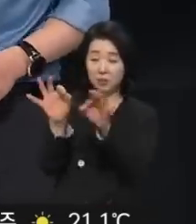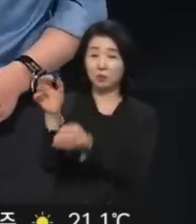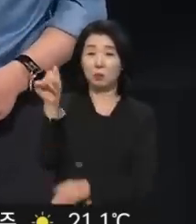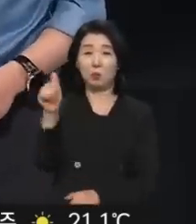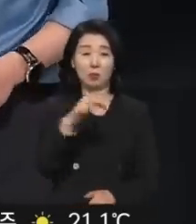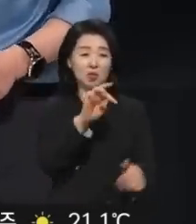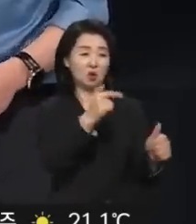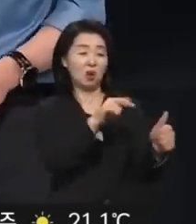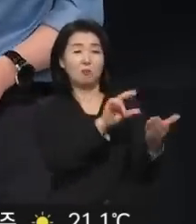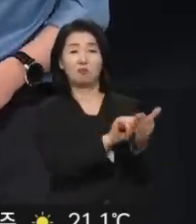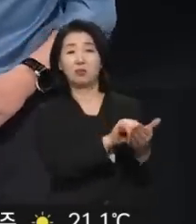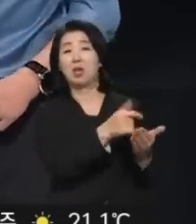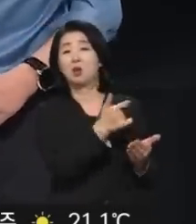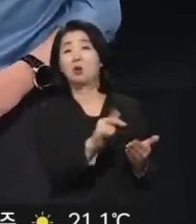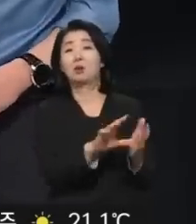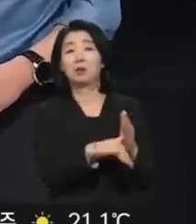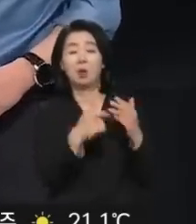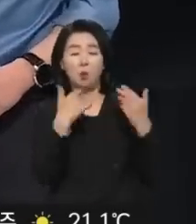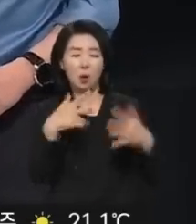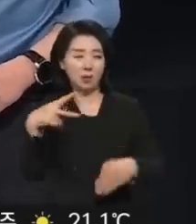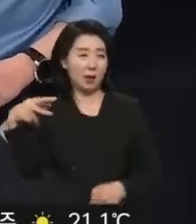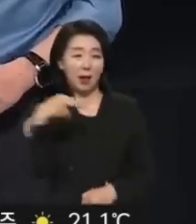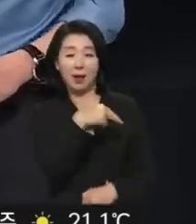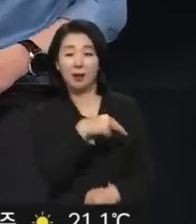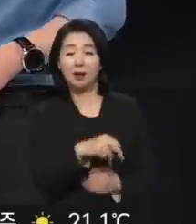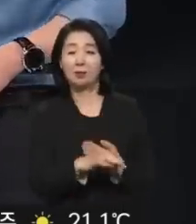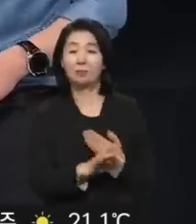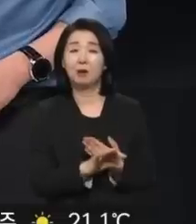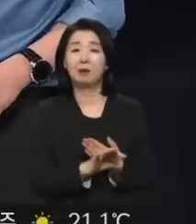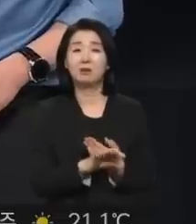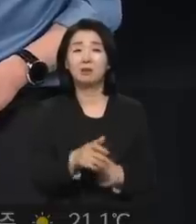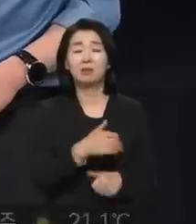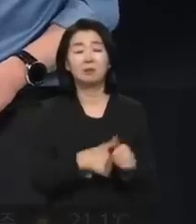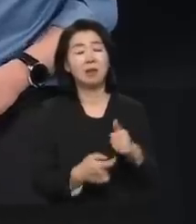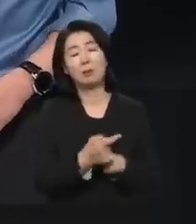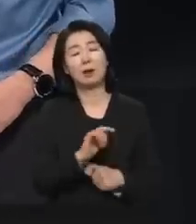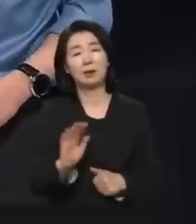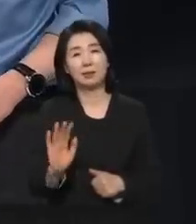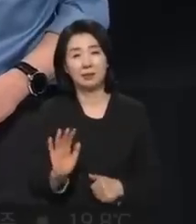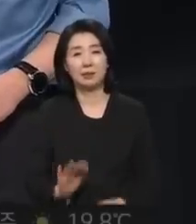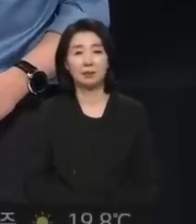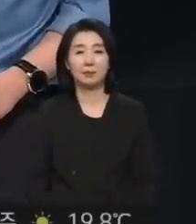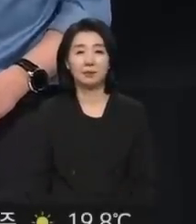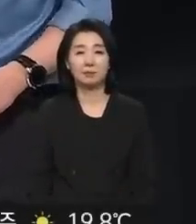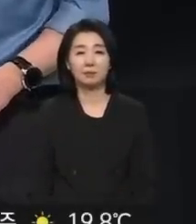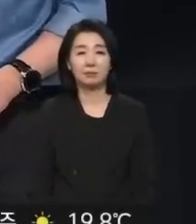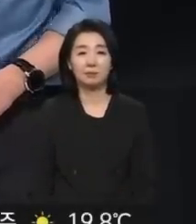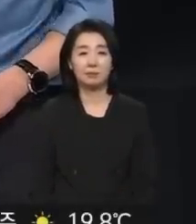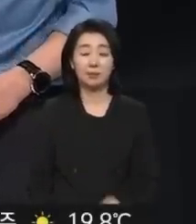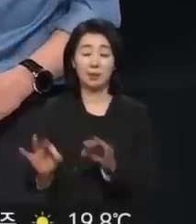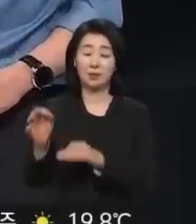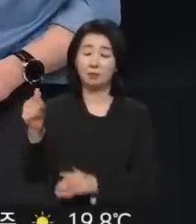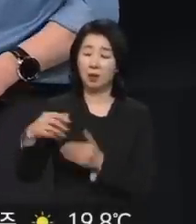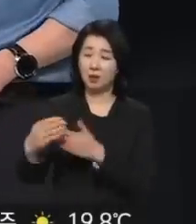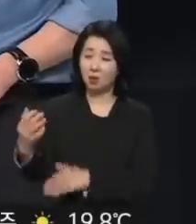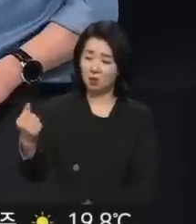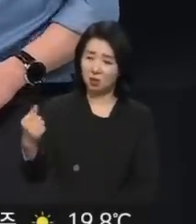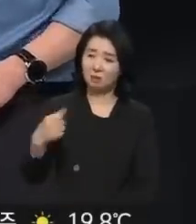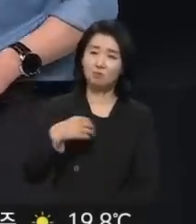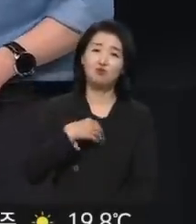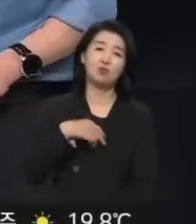불거졌을 때 단호하게 대처했다면 이런 상황까진 오지 않았겠죠. 김 대표의 리더십